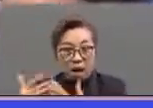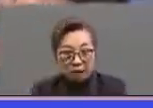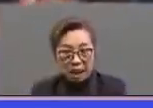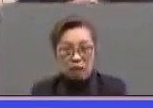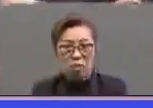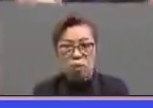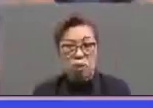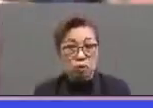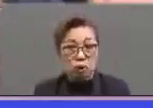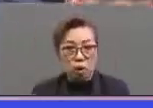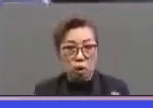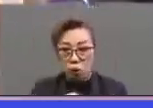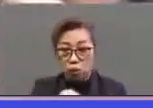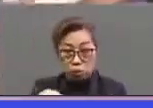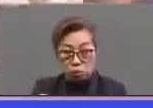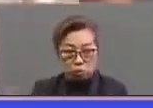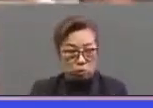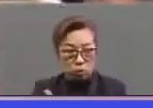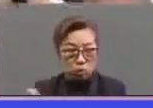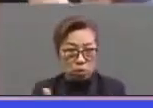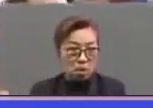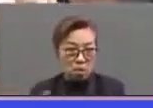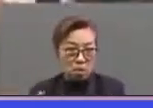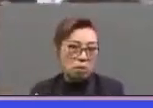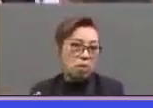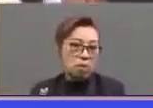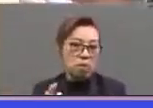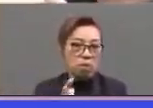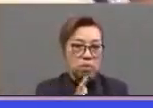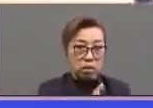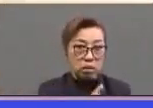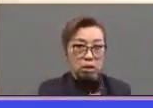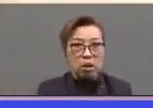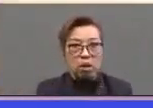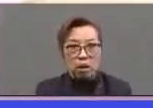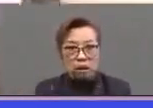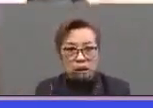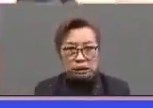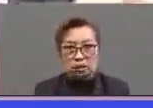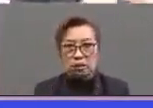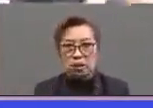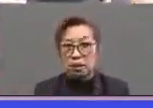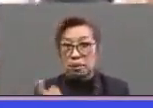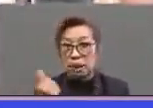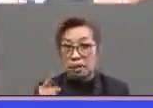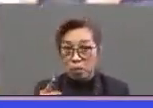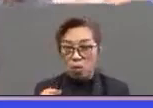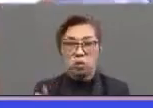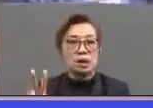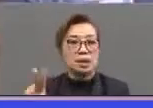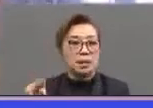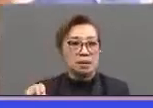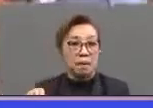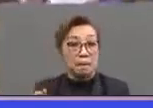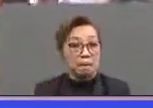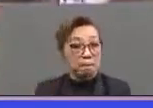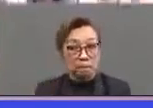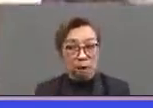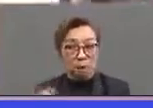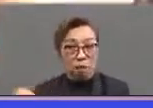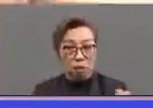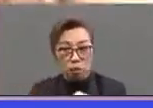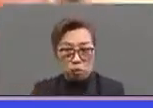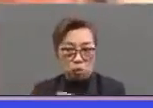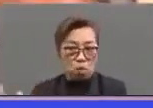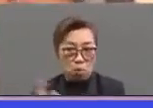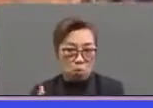ของรัฐบาลด้วยเพื่อบรรเทาผลกระทบนะคะรวมถึงจะมีการขยายตลาดแล้วก็ส่งเสริมการส่งออกตลอดจนเพิ่มประสิทธิภาพการเพาะ